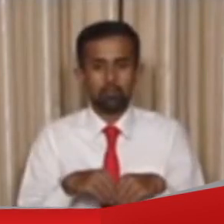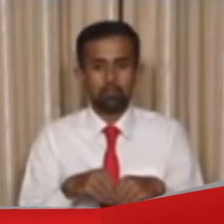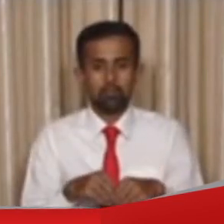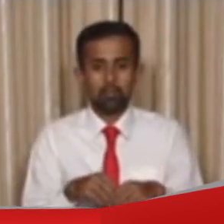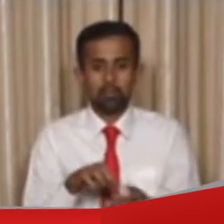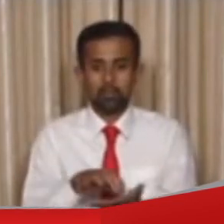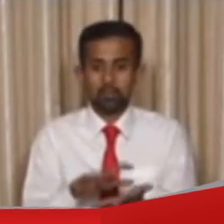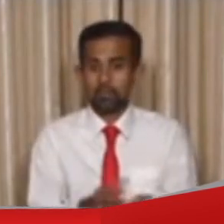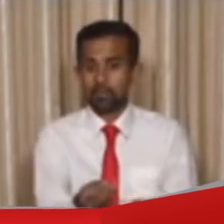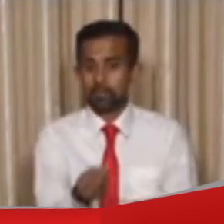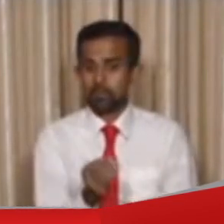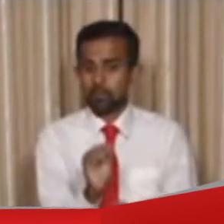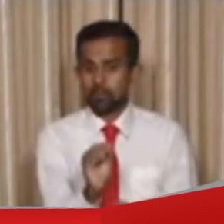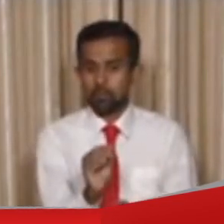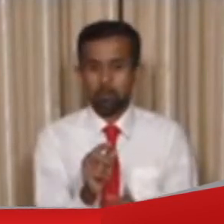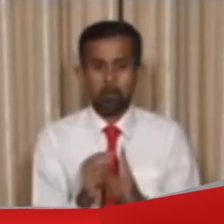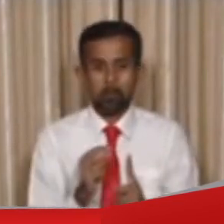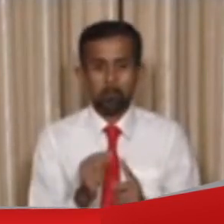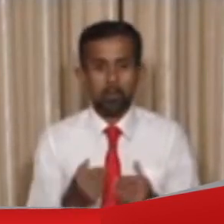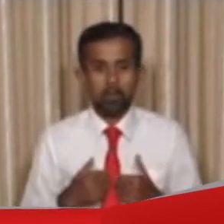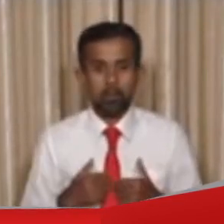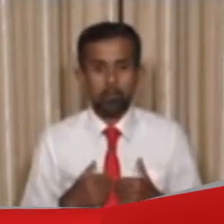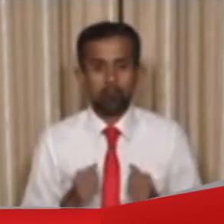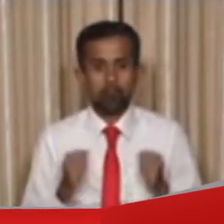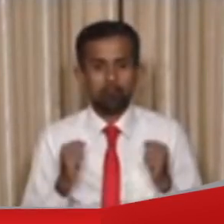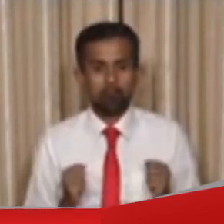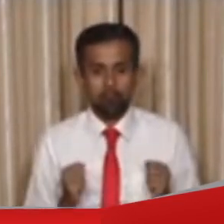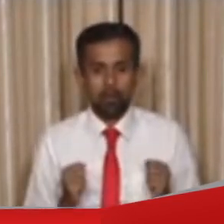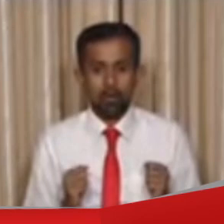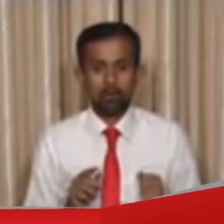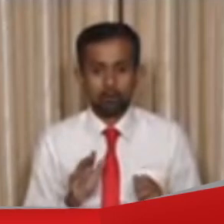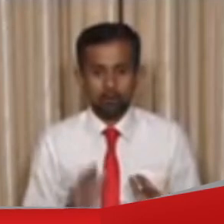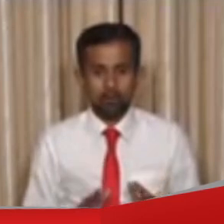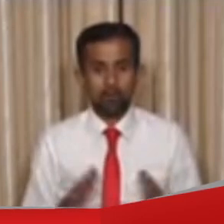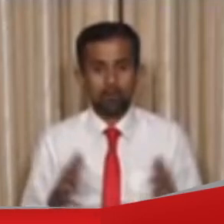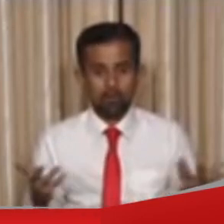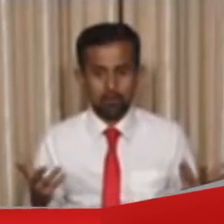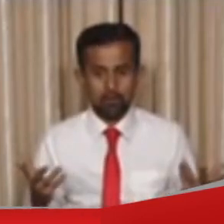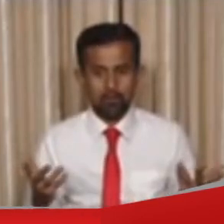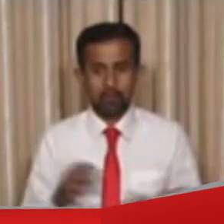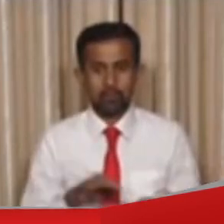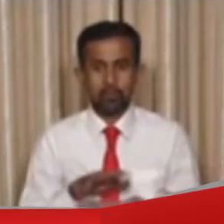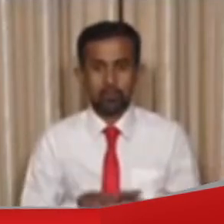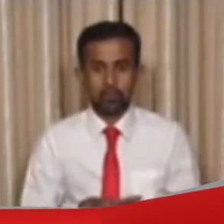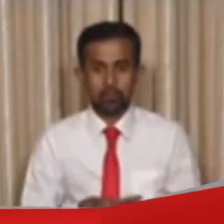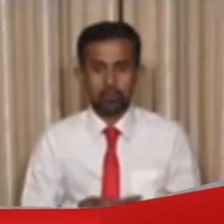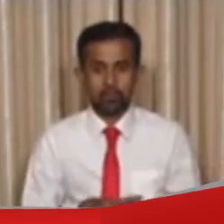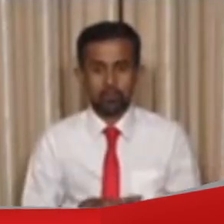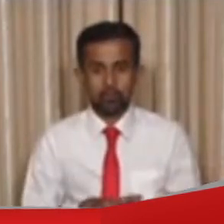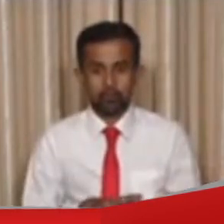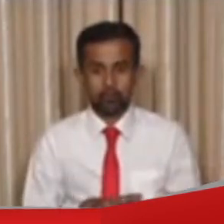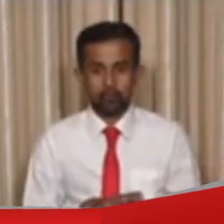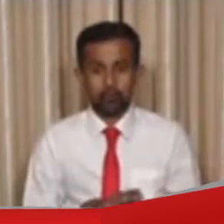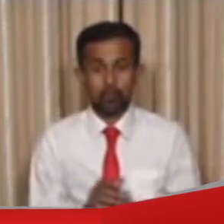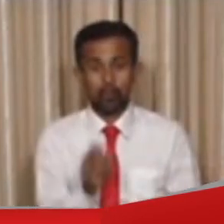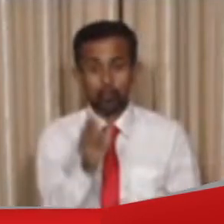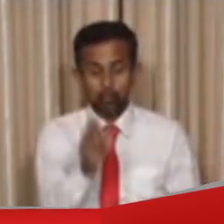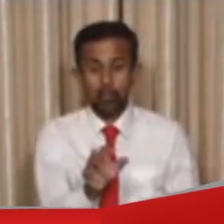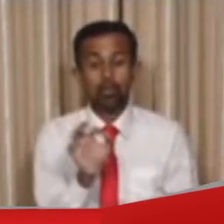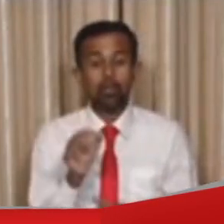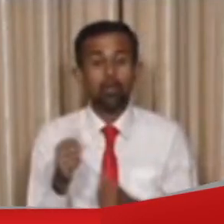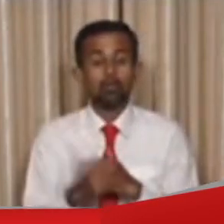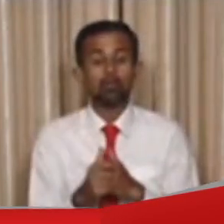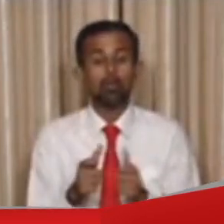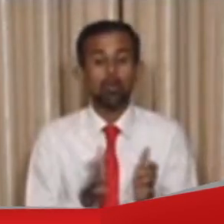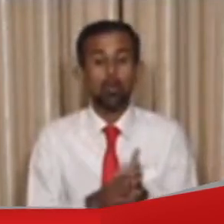දෙනවා නම් මේ පාර්ලිමේන්තුව අපි තවදුරටත් වාඩි වෙලා ඉන්නවද නැද්ද කියලා අපිට තීන්දුව ගන්න. ඒ නිසා කරුණා කරලා ඒ ඔබතුමා පත් කරපු කමිටු